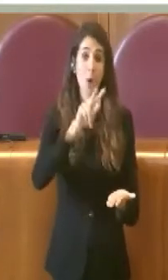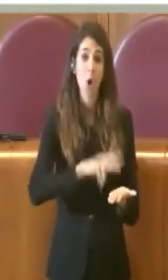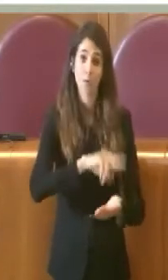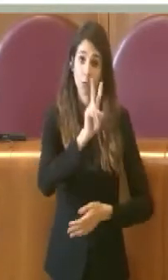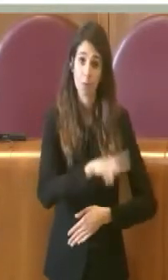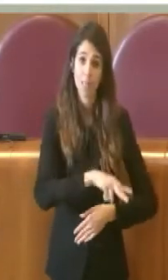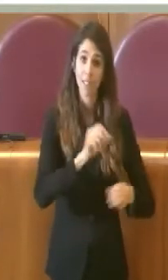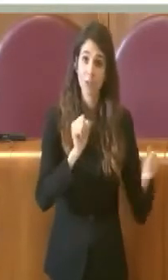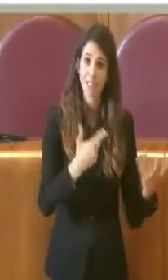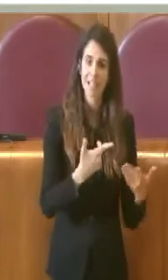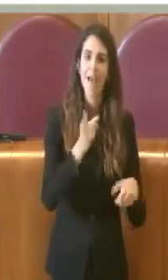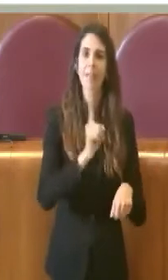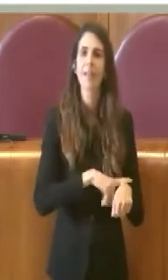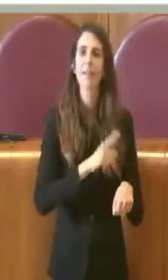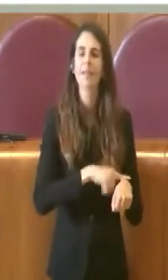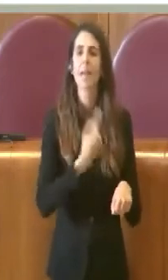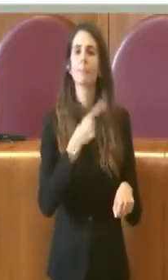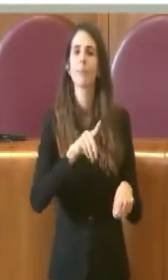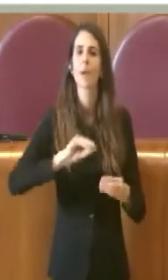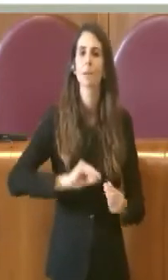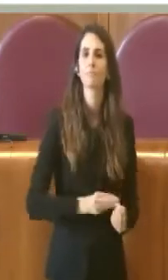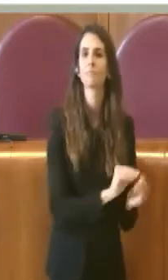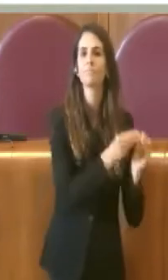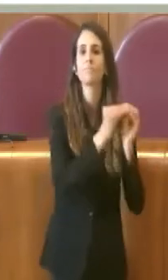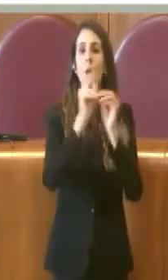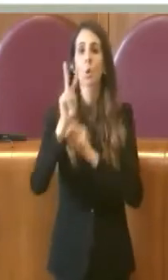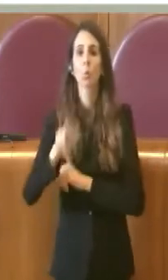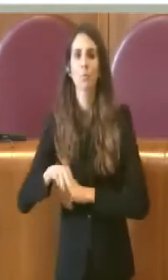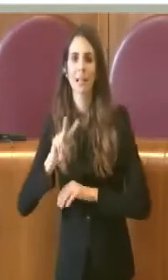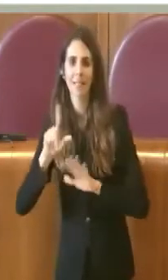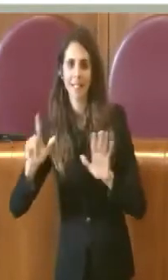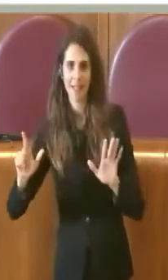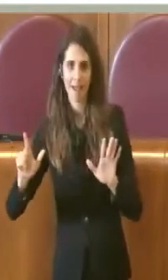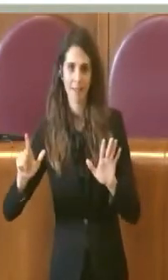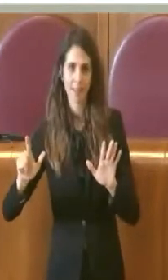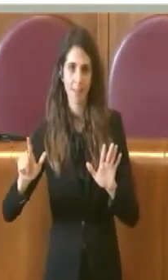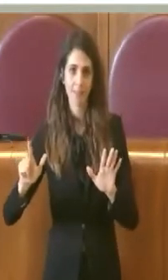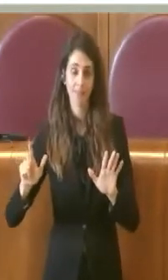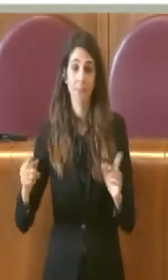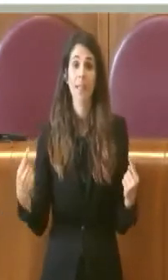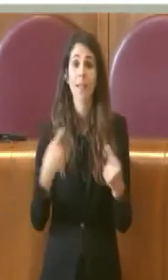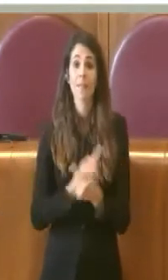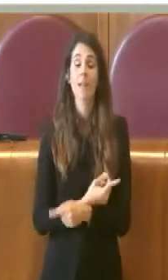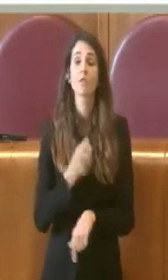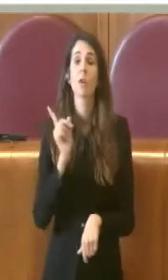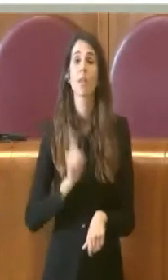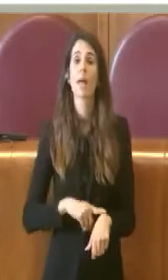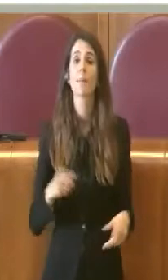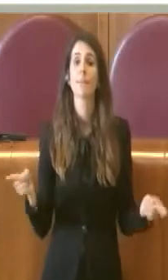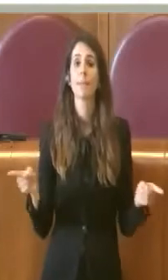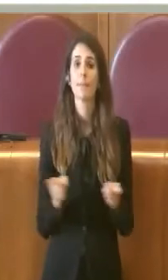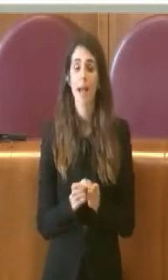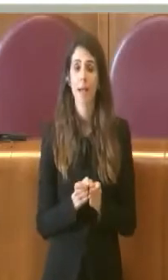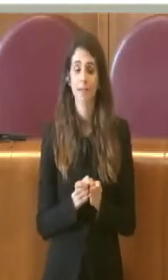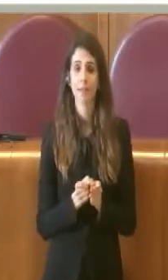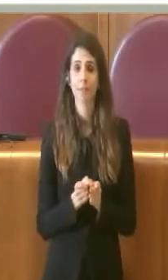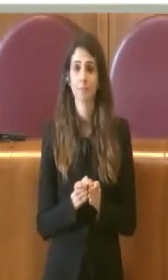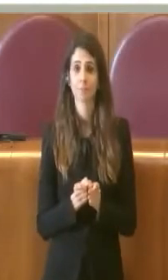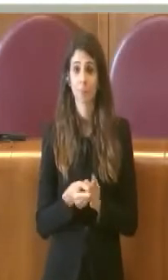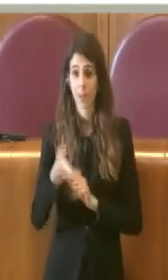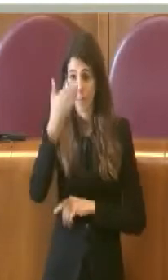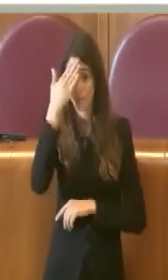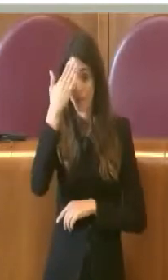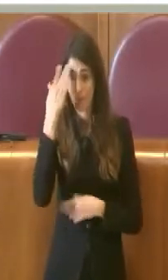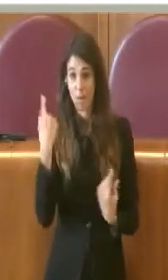i tempi dati per la realizzazione è 2027, mentre per i tempi brevi di quella